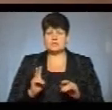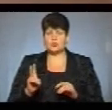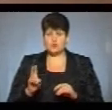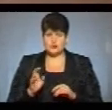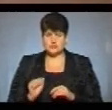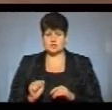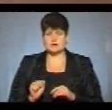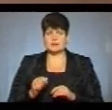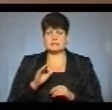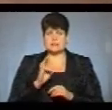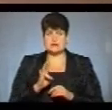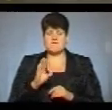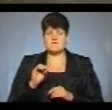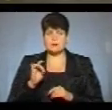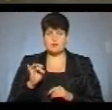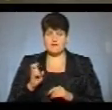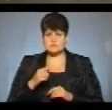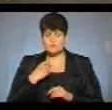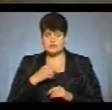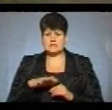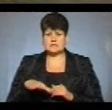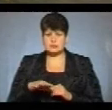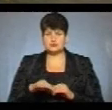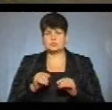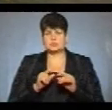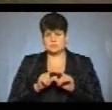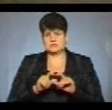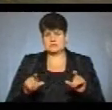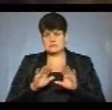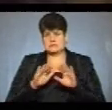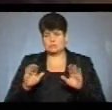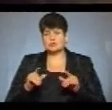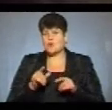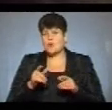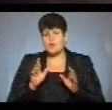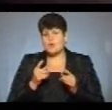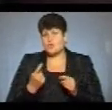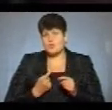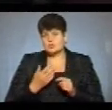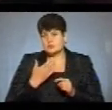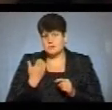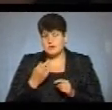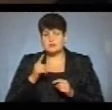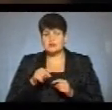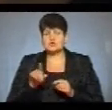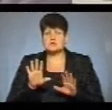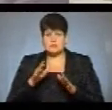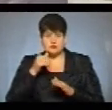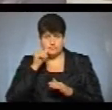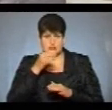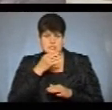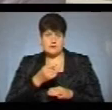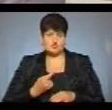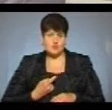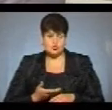трансформаторної будки, Надія Вербовецька, каже, на території дошкільного закладу охорони немає. Про те, що сталося вчора, їй повідомив сторож.